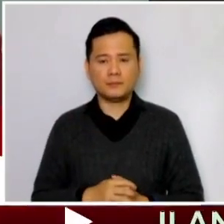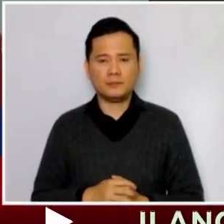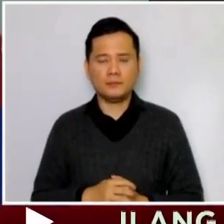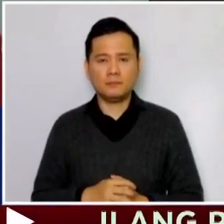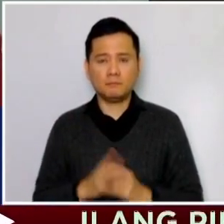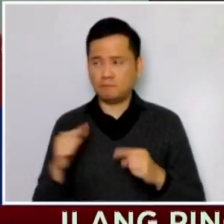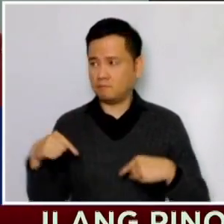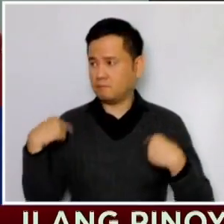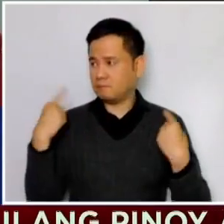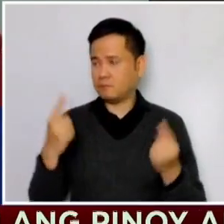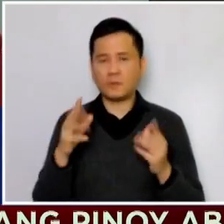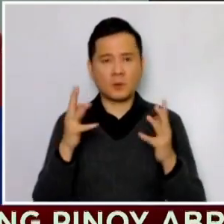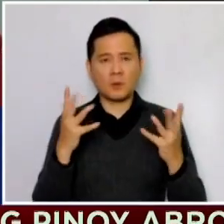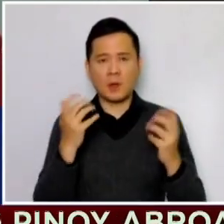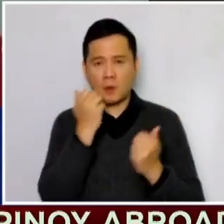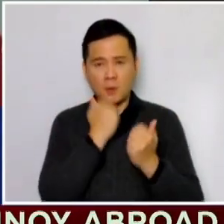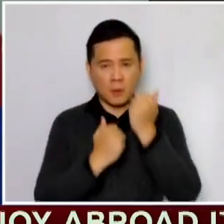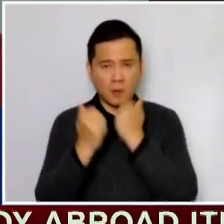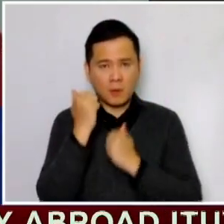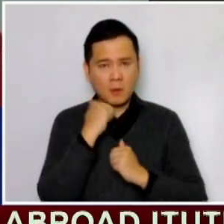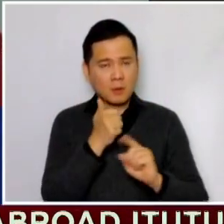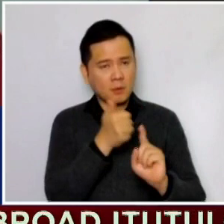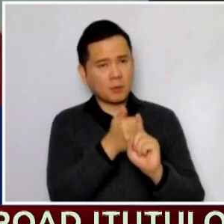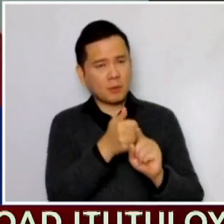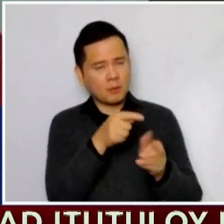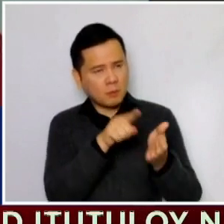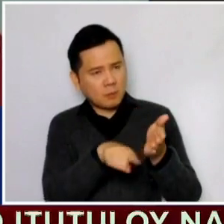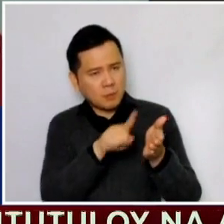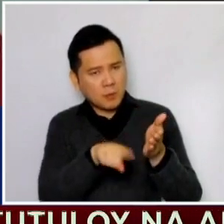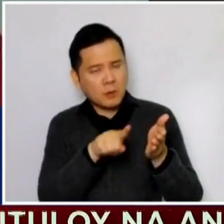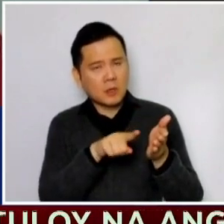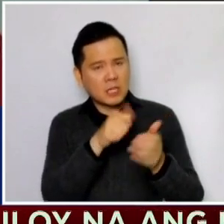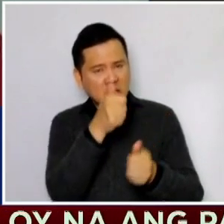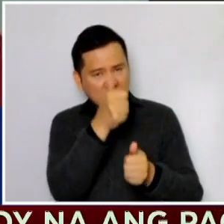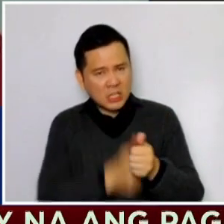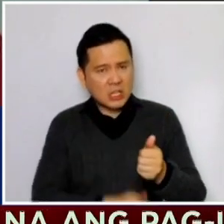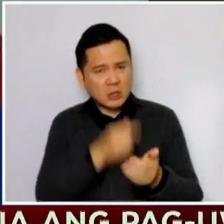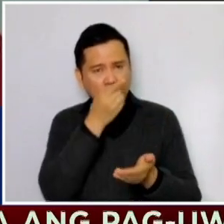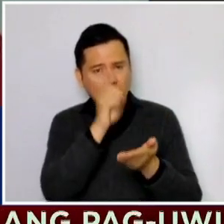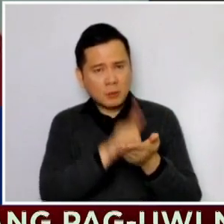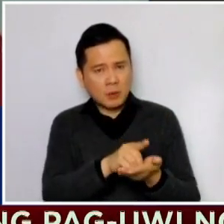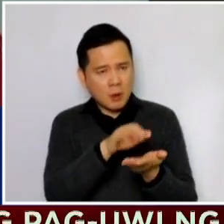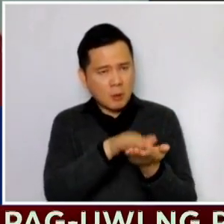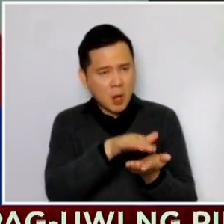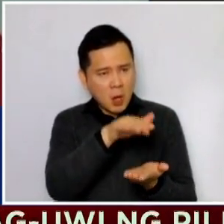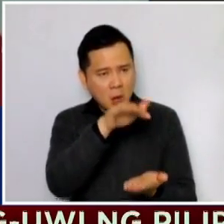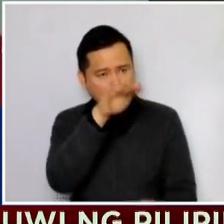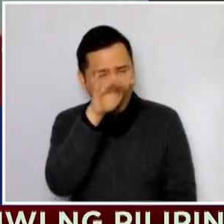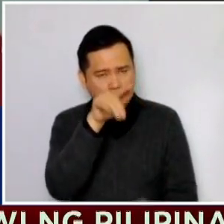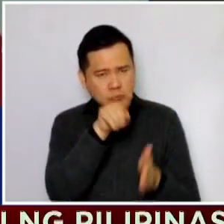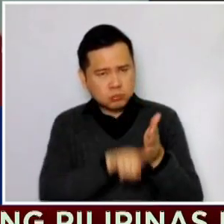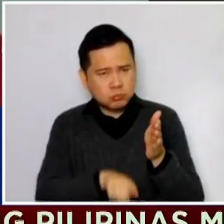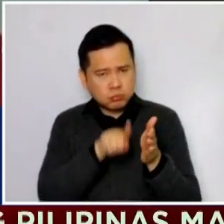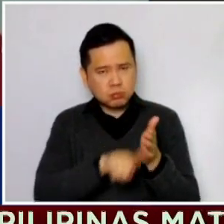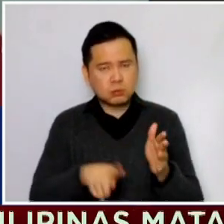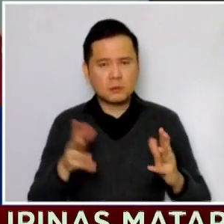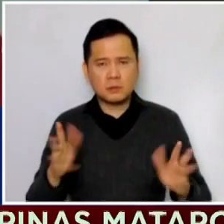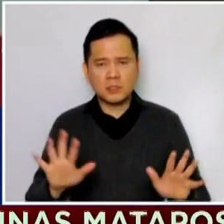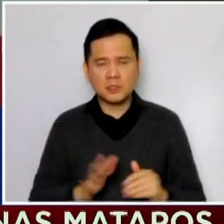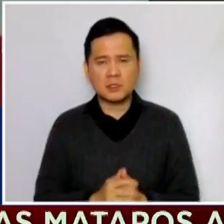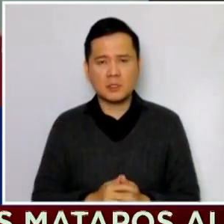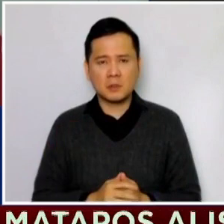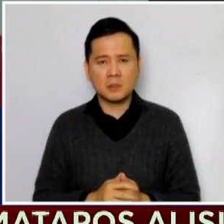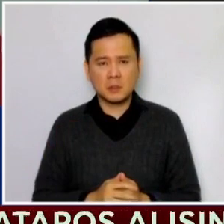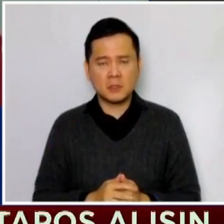and you inspected it piece by piece and you saw fit that it is in proper